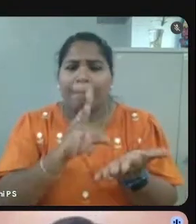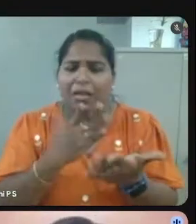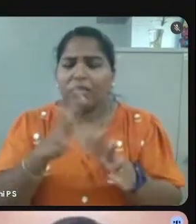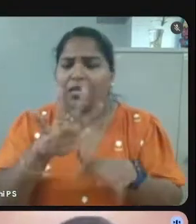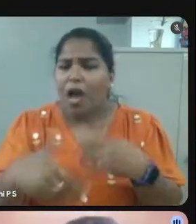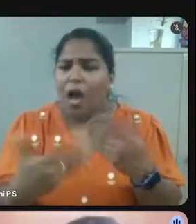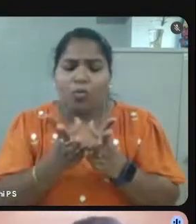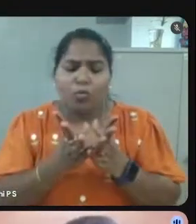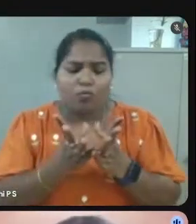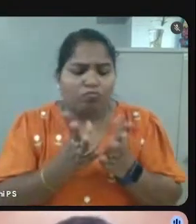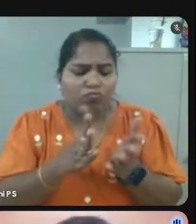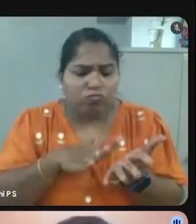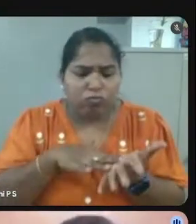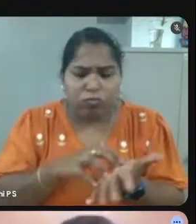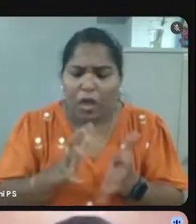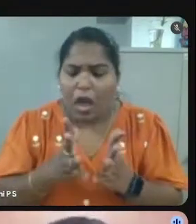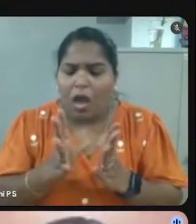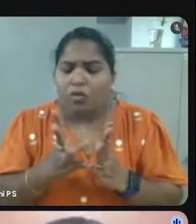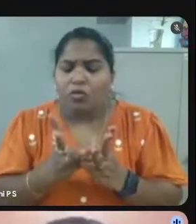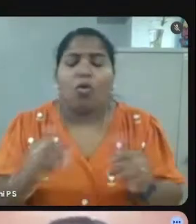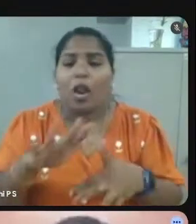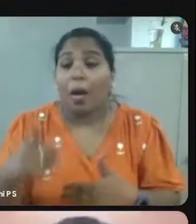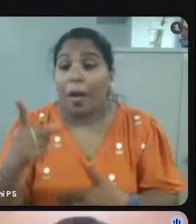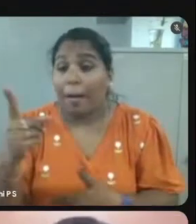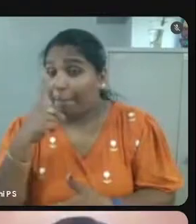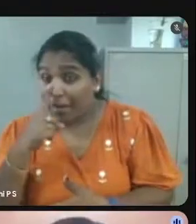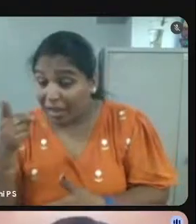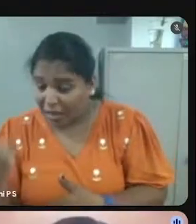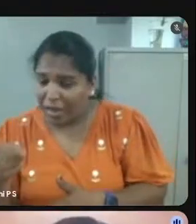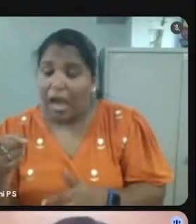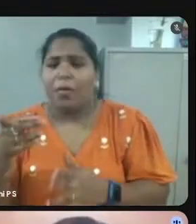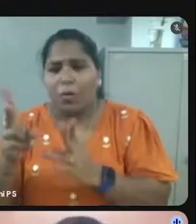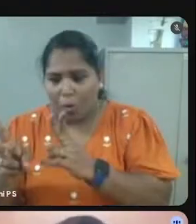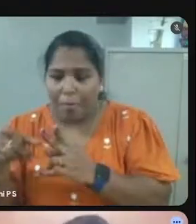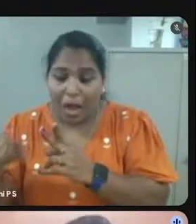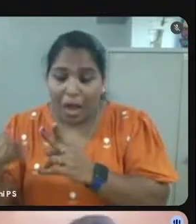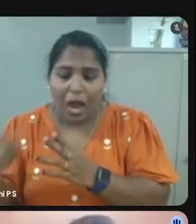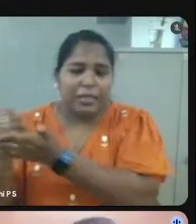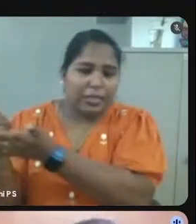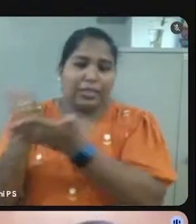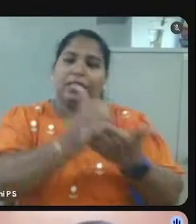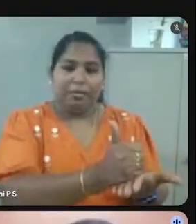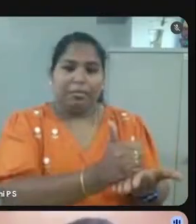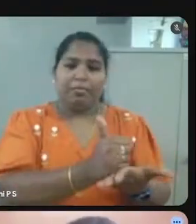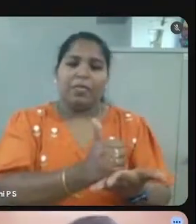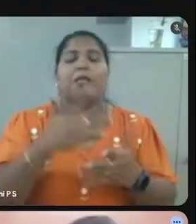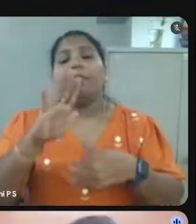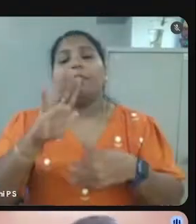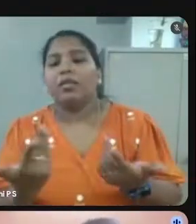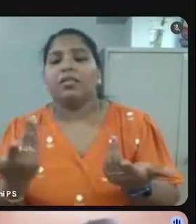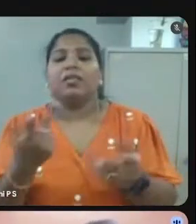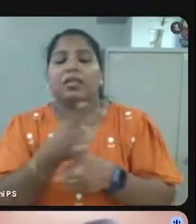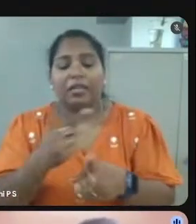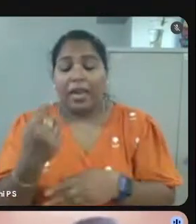കാര്യങ്ങളെല്ലാം ഒന്ന് ഈക്വൽ പാർട്ട്നേഴ്സും കൂടി ഒന്ന് നമുക്ക് പറഞ്ഞു കൊടുക്കേണ്ടിയിരിക്കും. അപ്പോൾ ജോയിന്റ് പ്രൊട്ടക്ഷൻ ടെക്നിക്സും